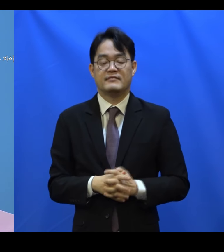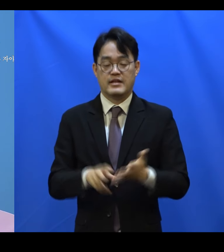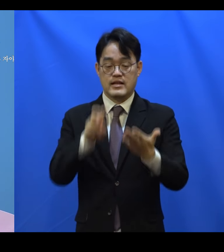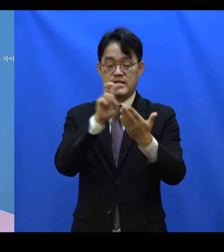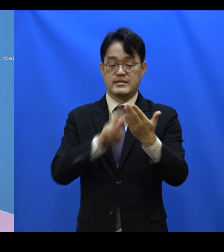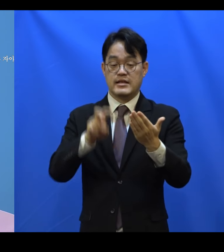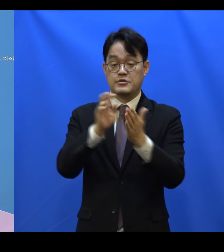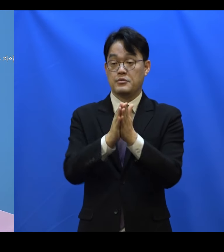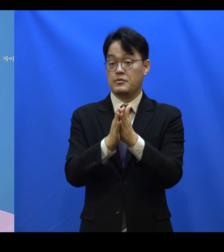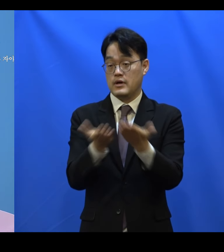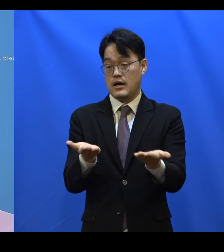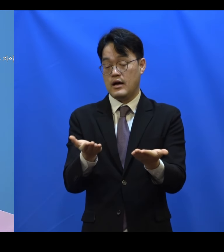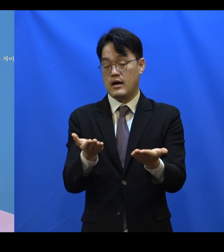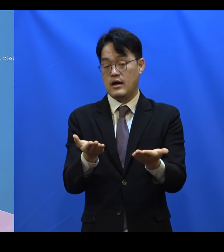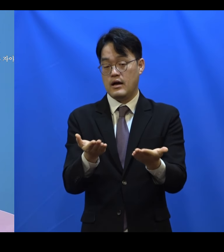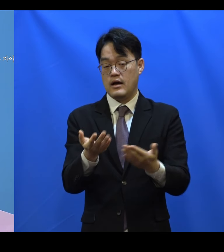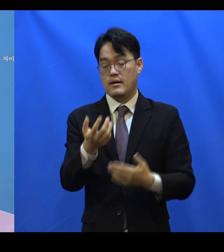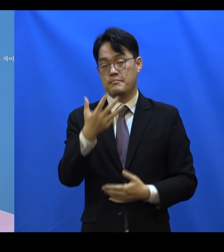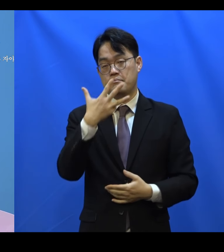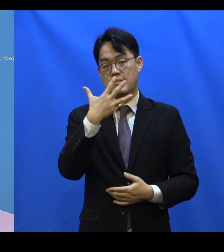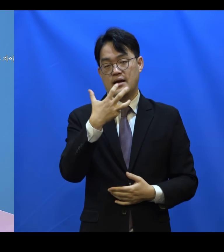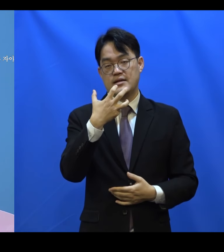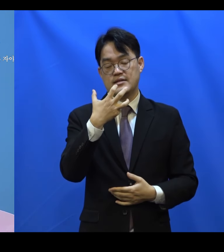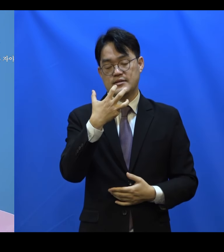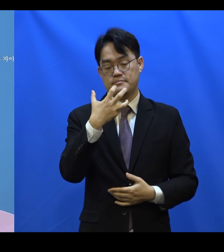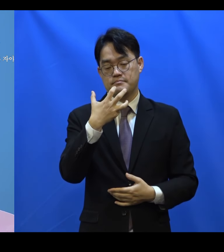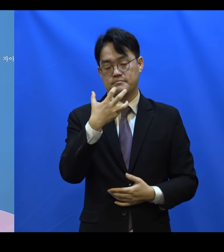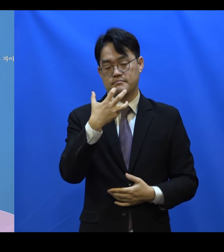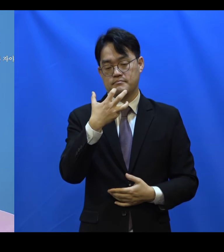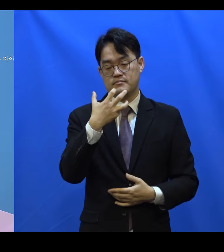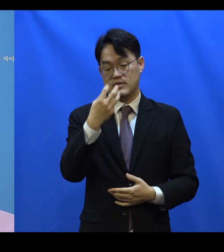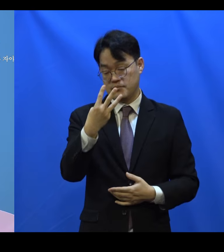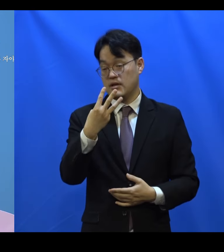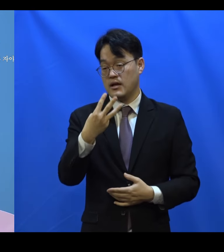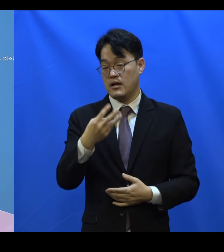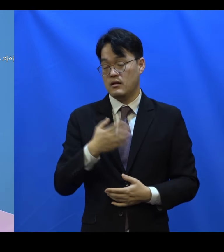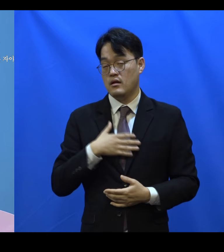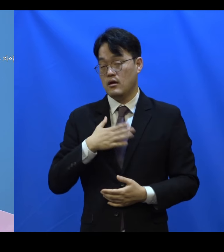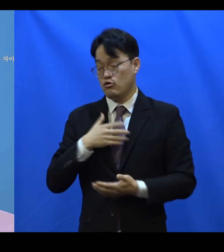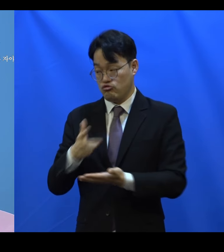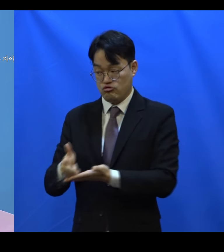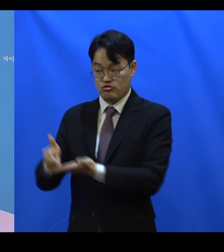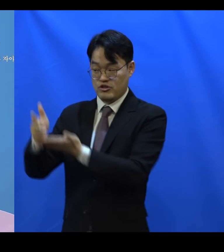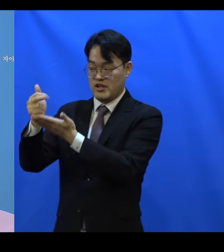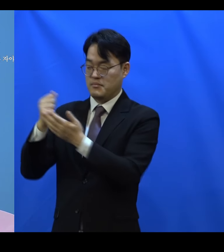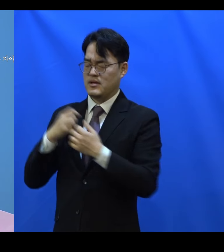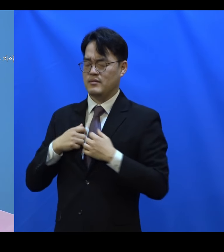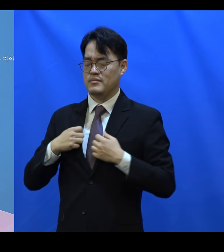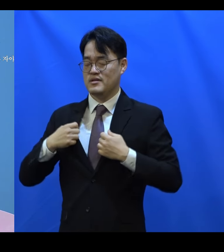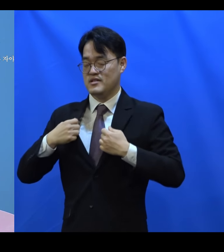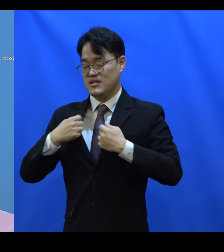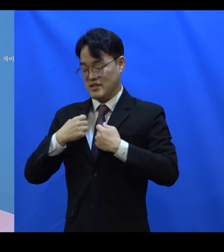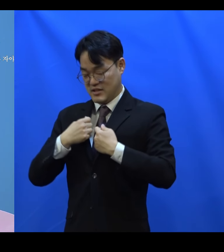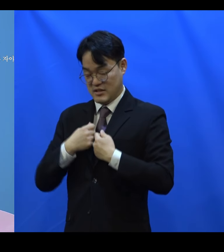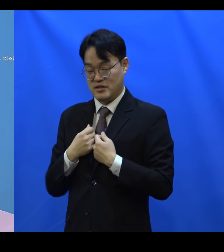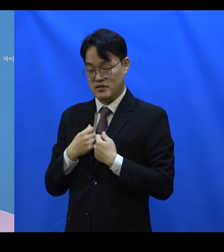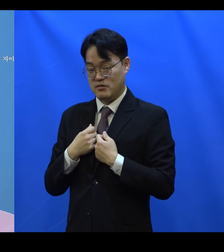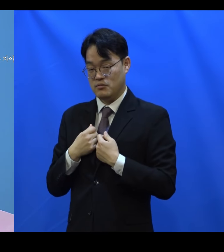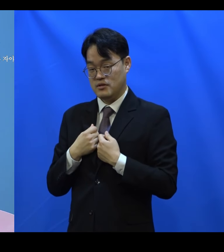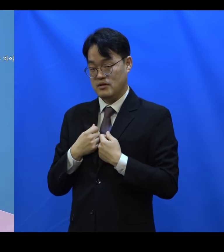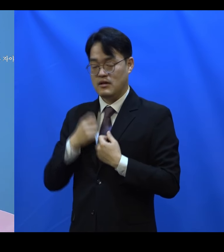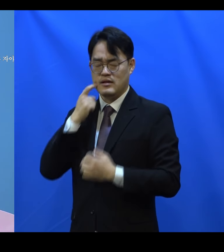찬송가 87장에 보면 내 주님 입으신 그 옷은 참 아름답다오라. 그